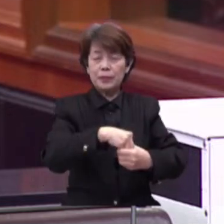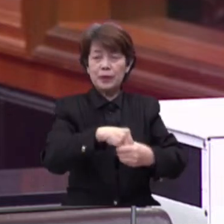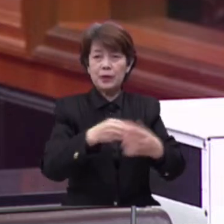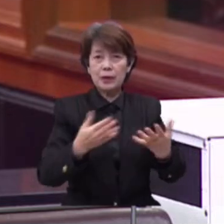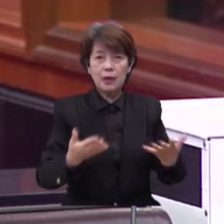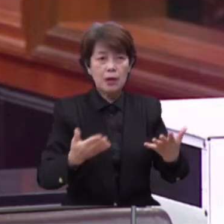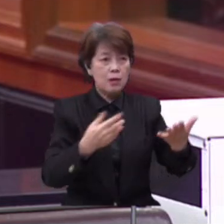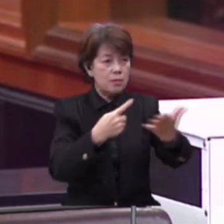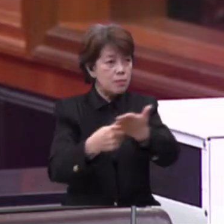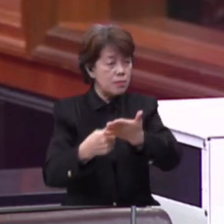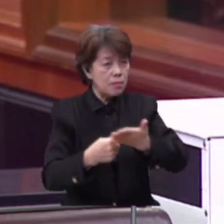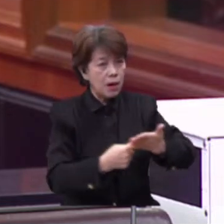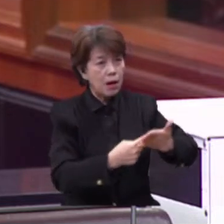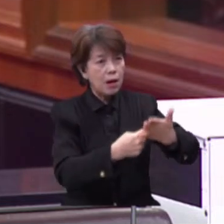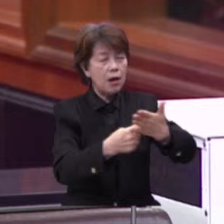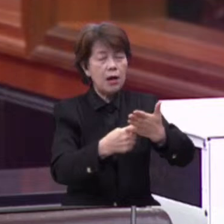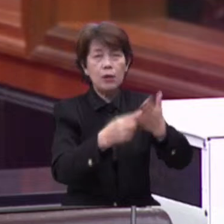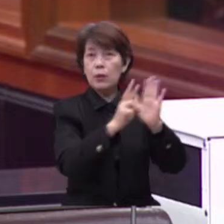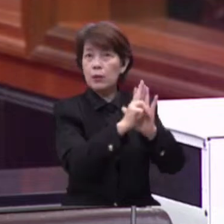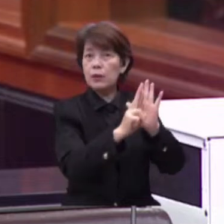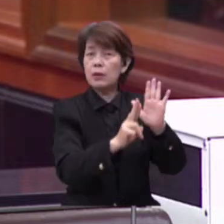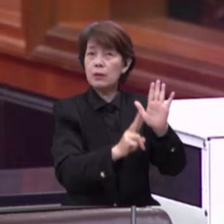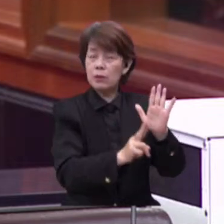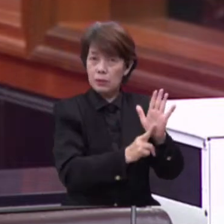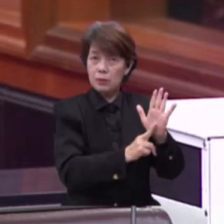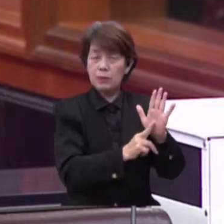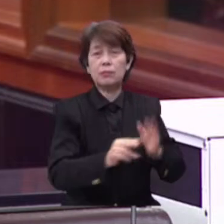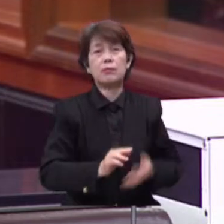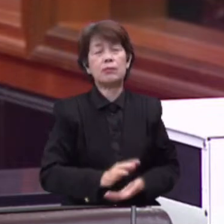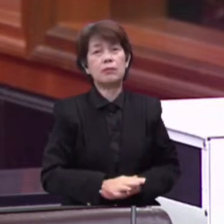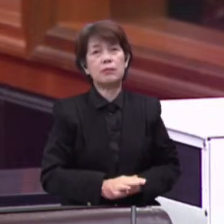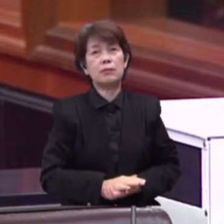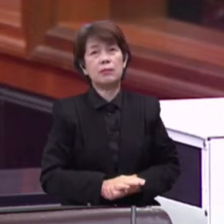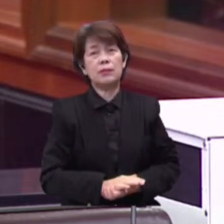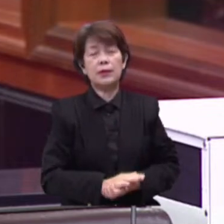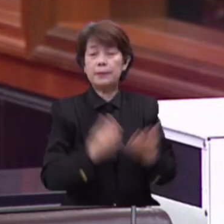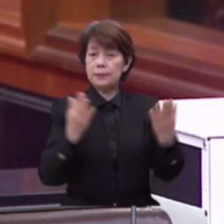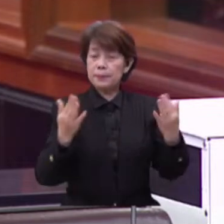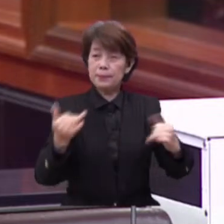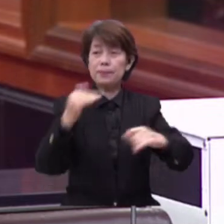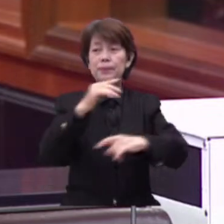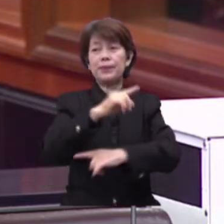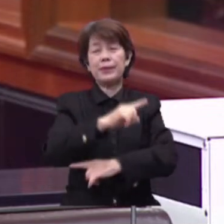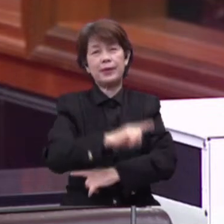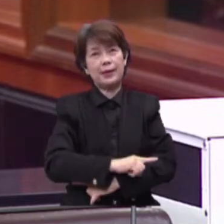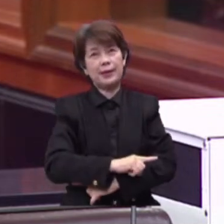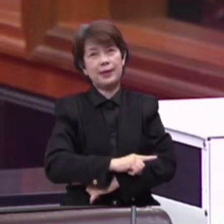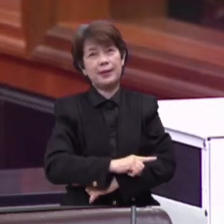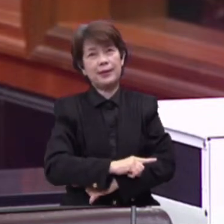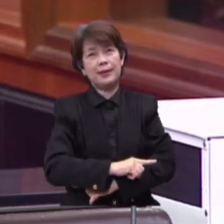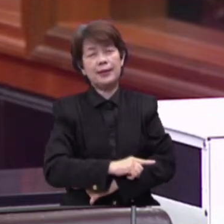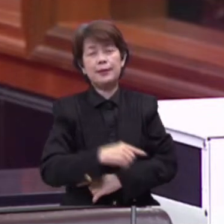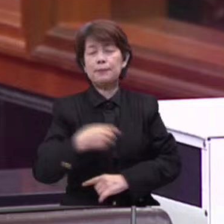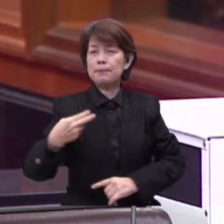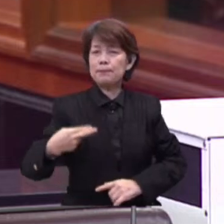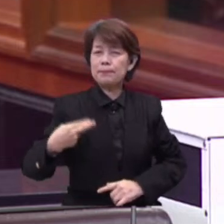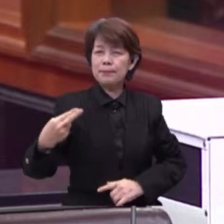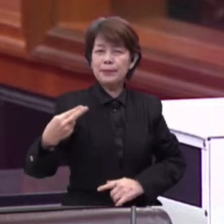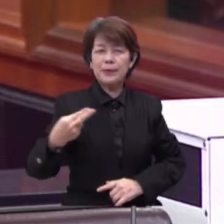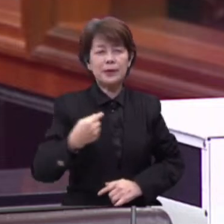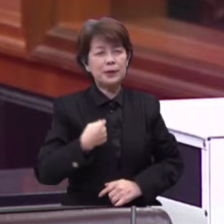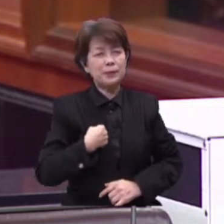bidang undang-undang ataupun fakulti undang-undang jadi pada hari ini adalah satu sejarah bagi kita Saya ingin